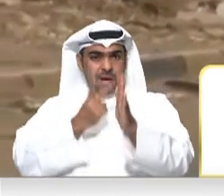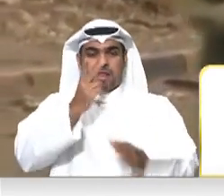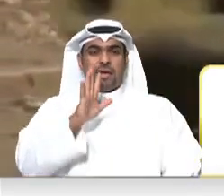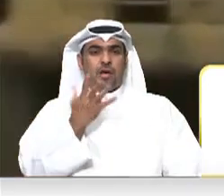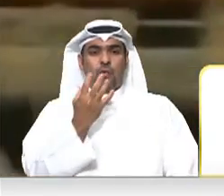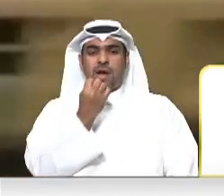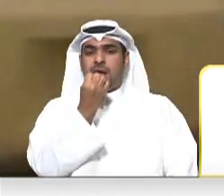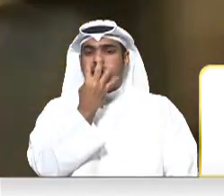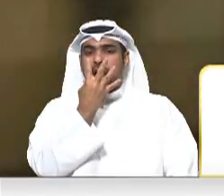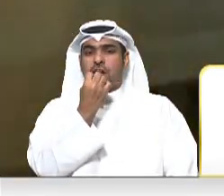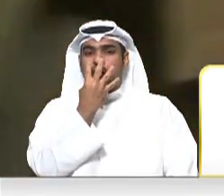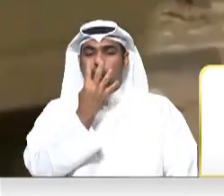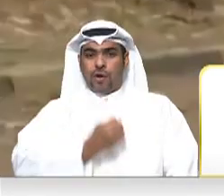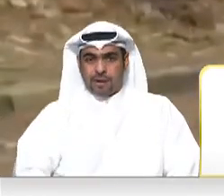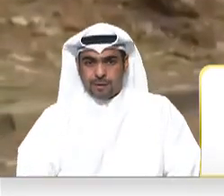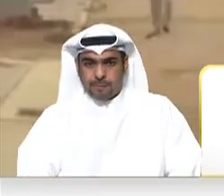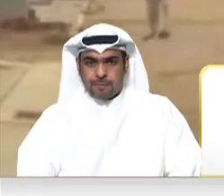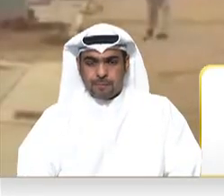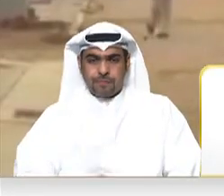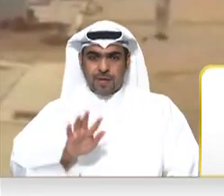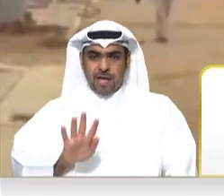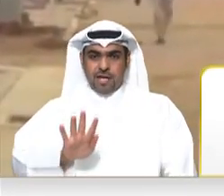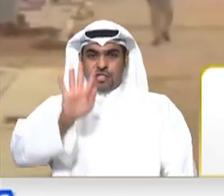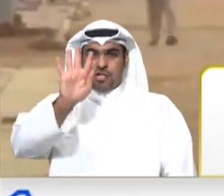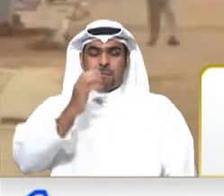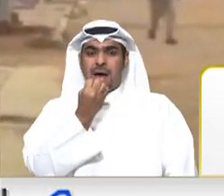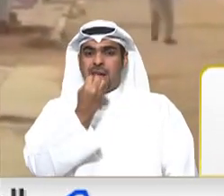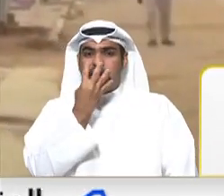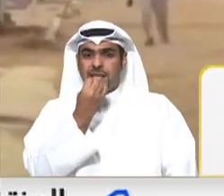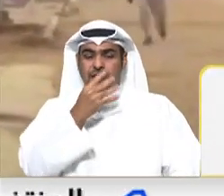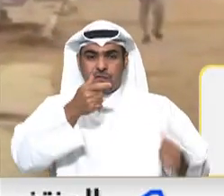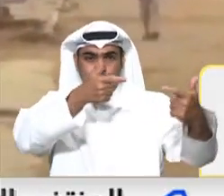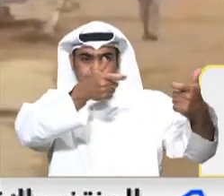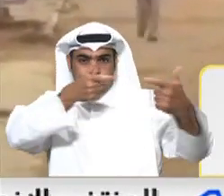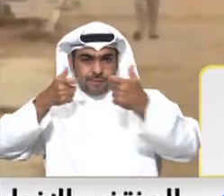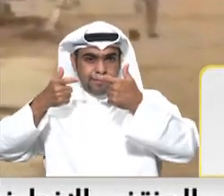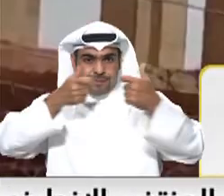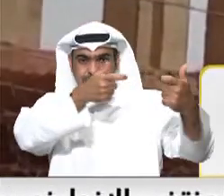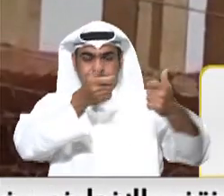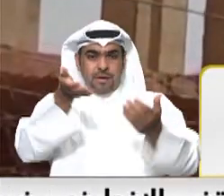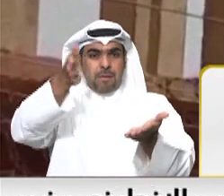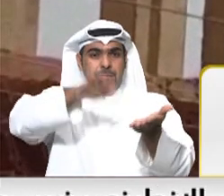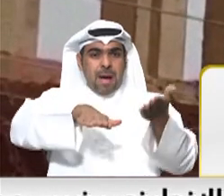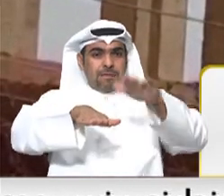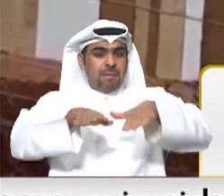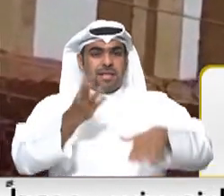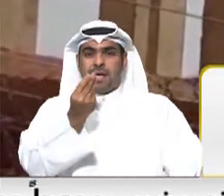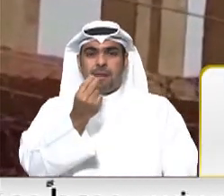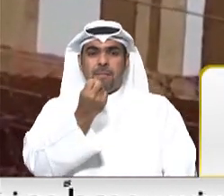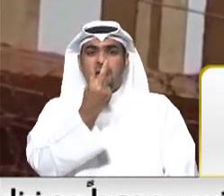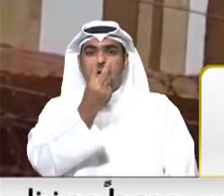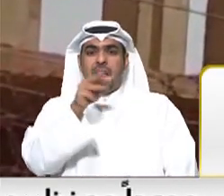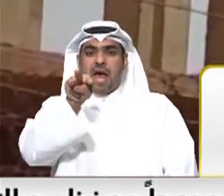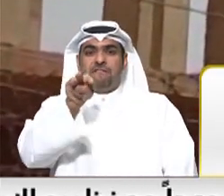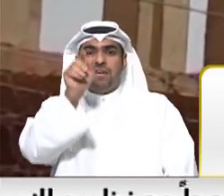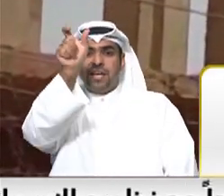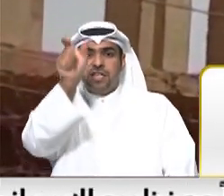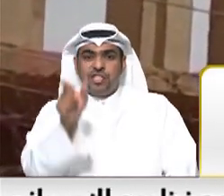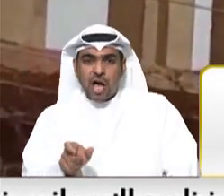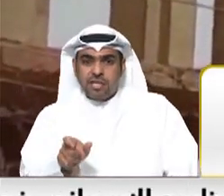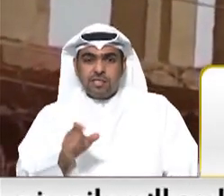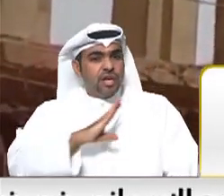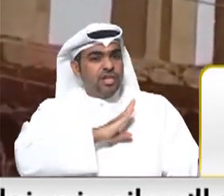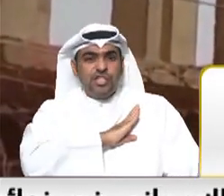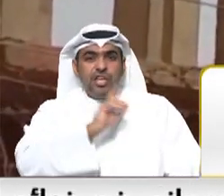واسفر القتال بولايه شمال دارف حتى الان عن سقوط 2000 قتيل من المدنيين وفرار اكثر